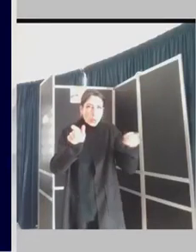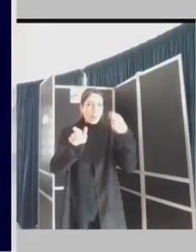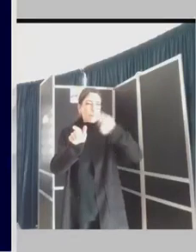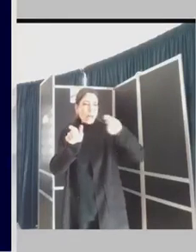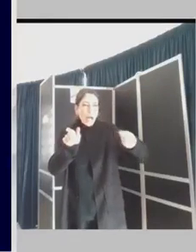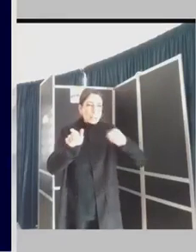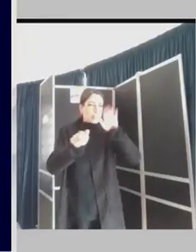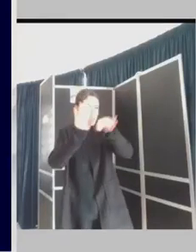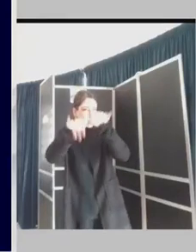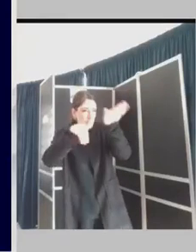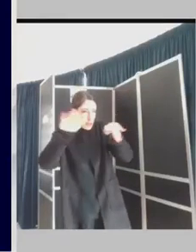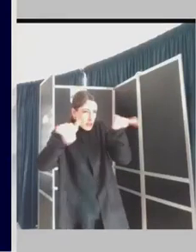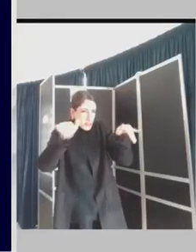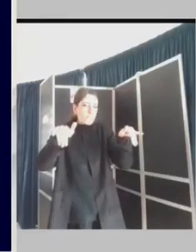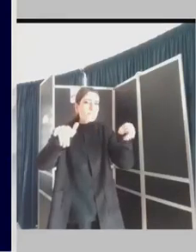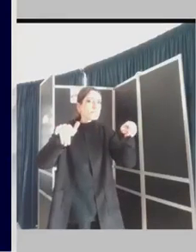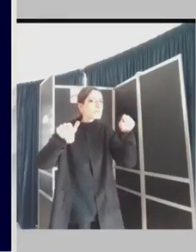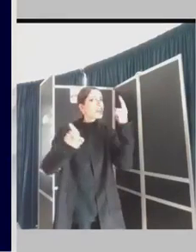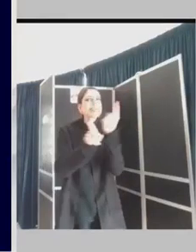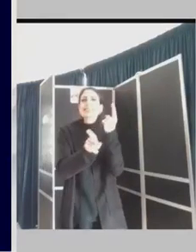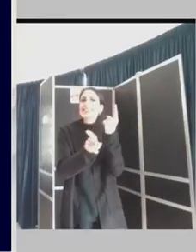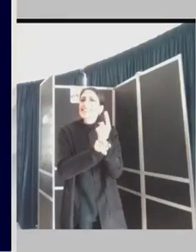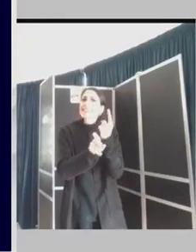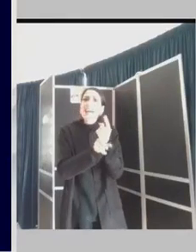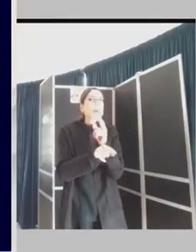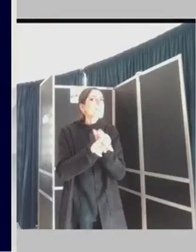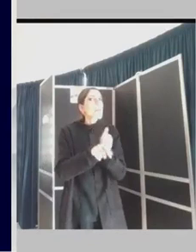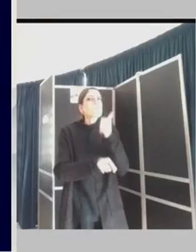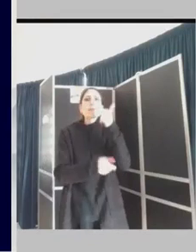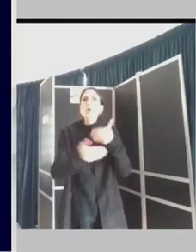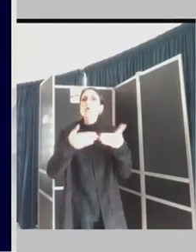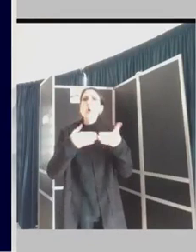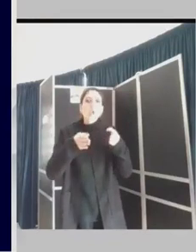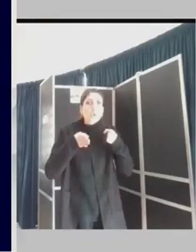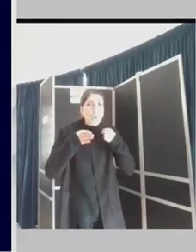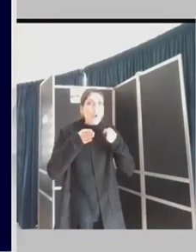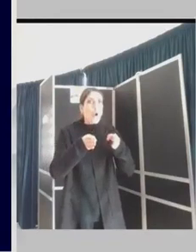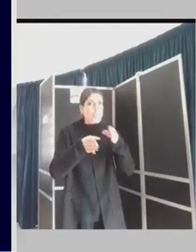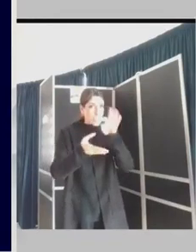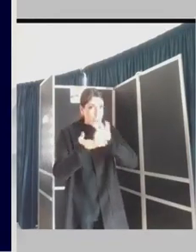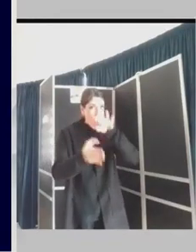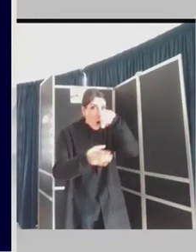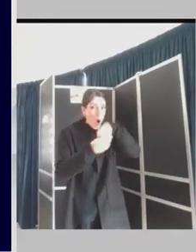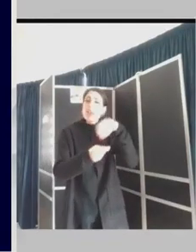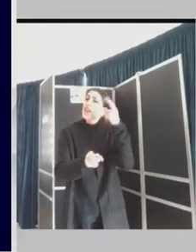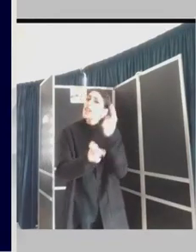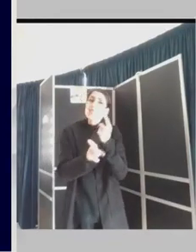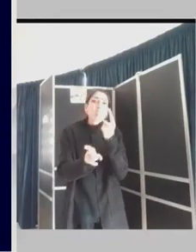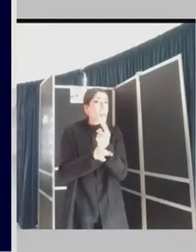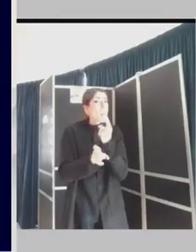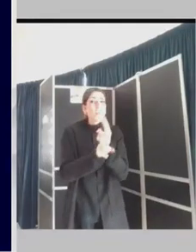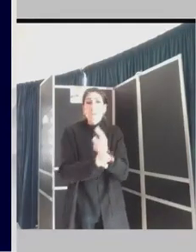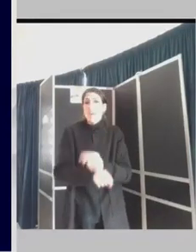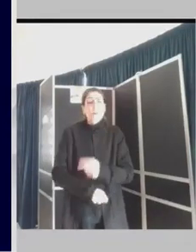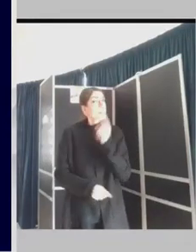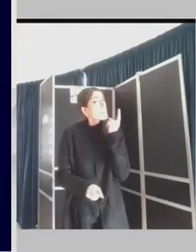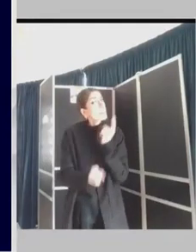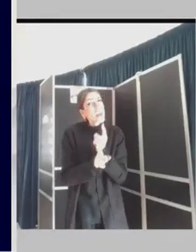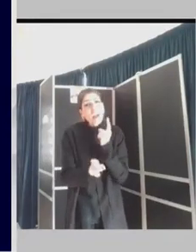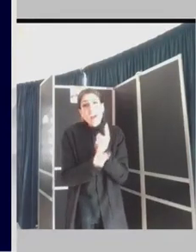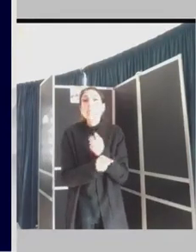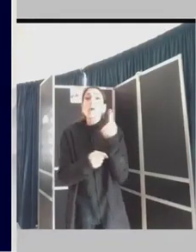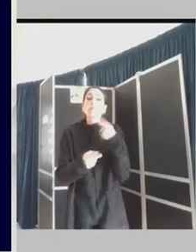inseriscano corsi di primo soccorso nelle loro scuole. Non è venuta una scuola, il liceo è